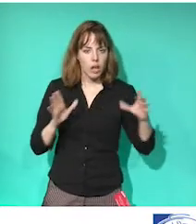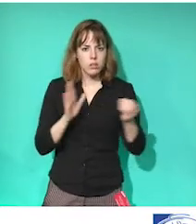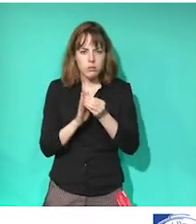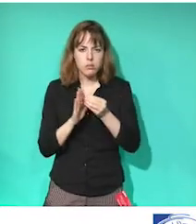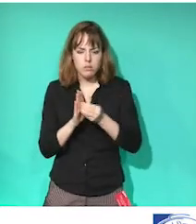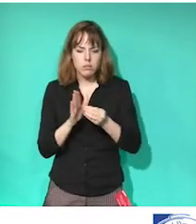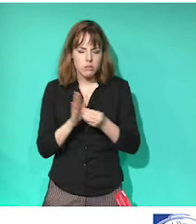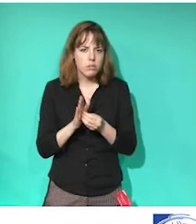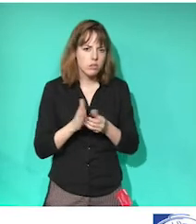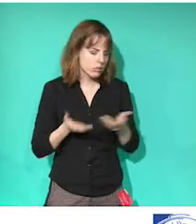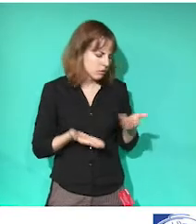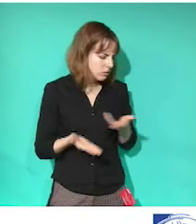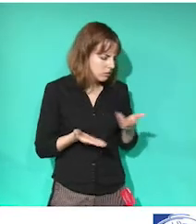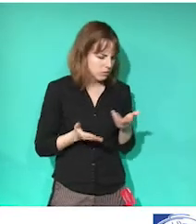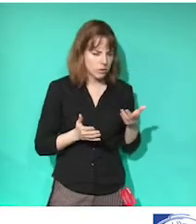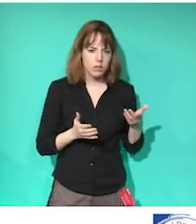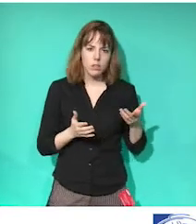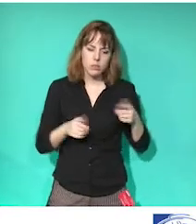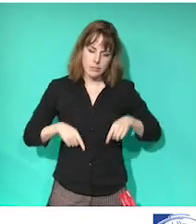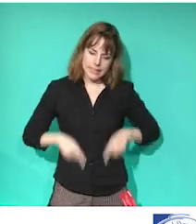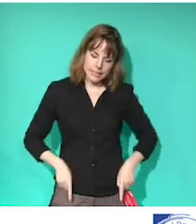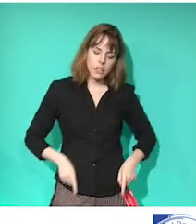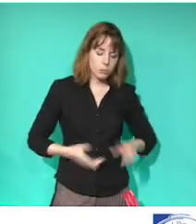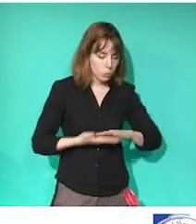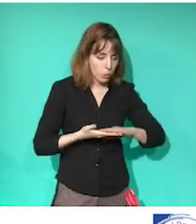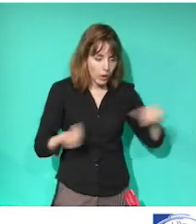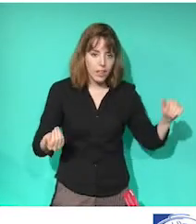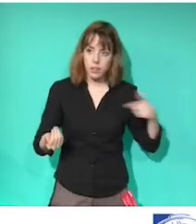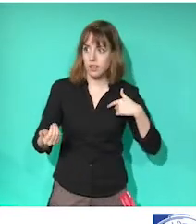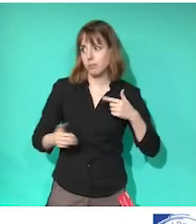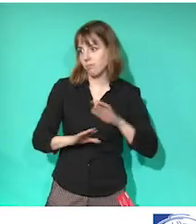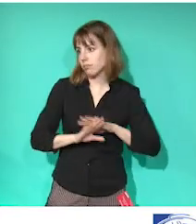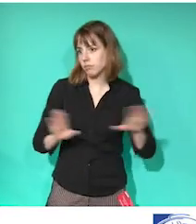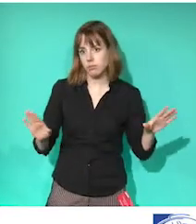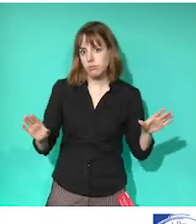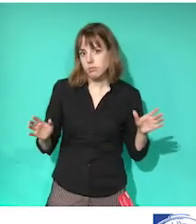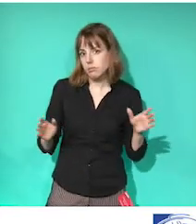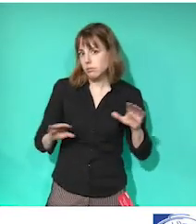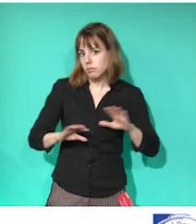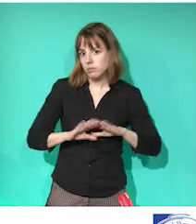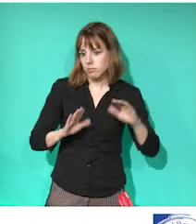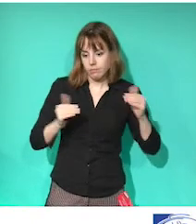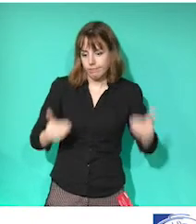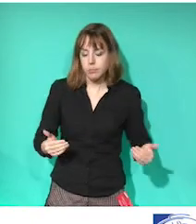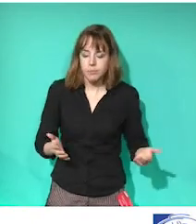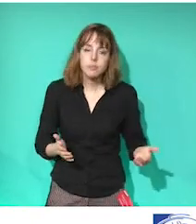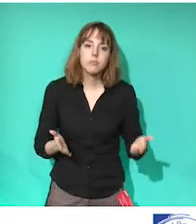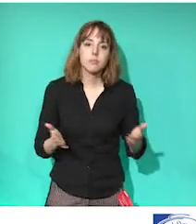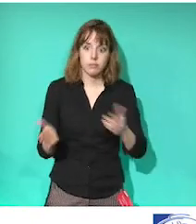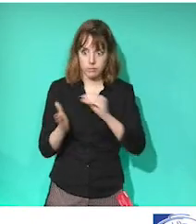vue ce qui avait été fait jusqu'à présent par le ministère et que nous ne pourrons plus assumer, c'est